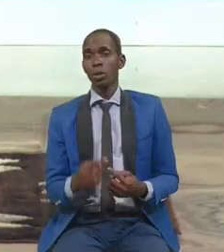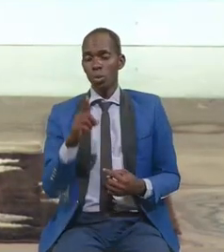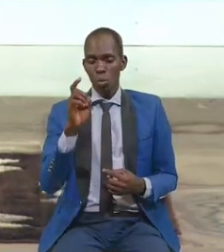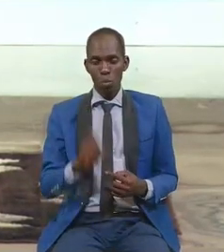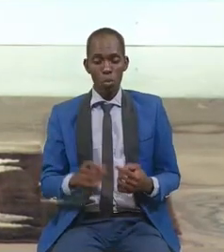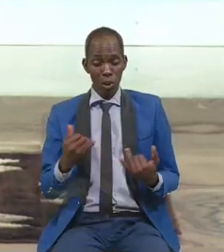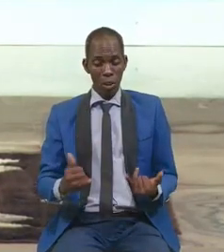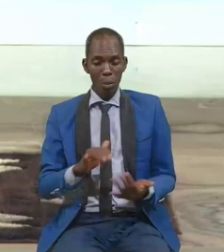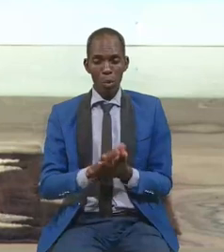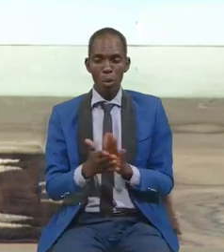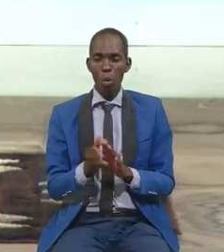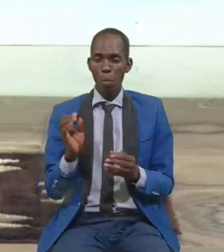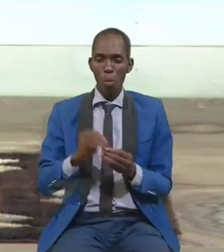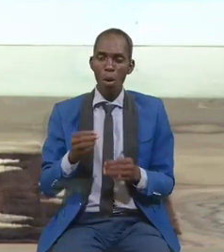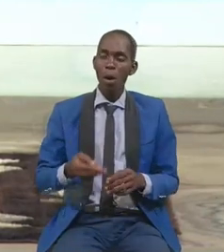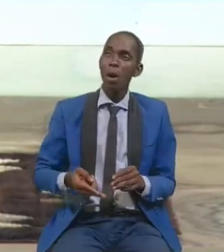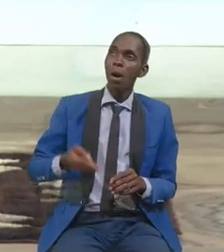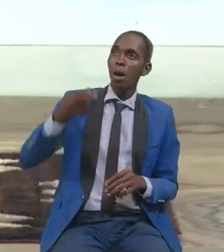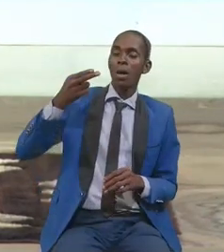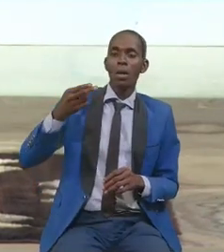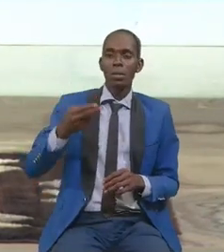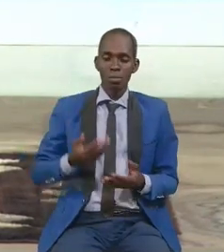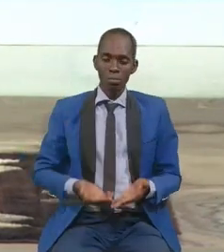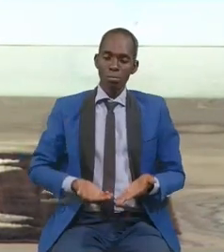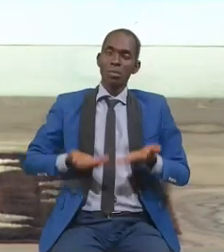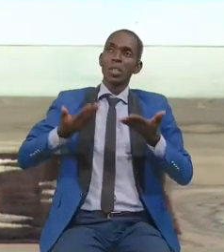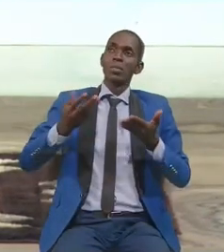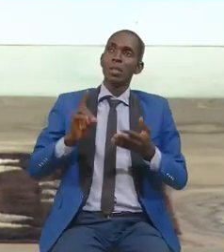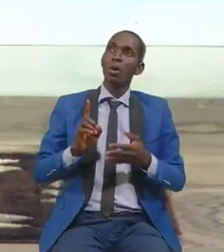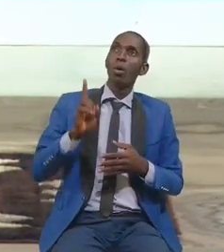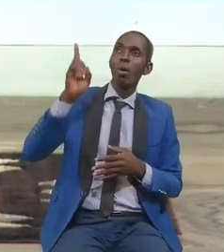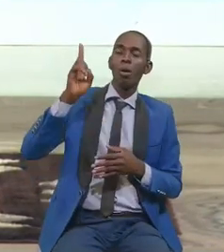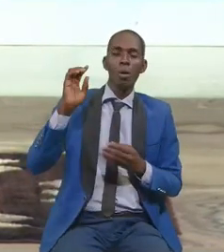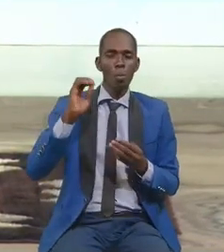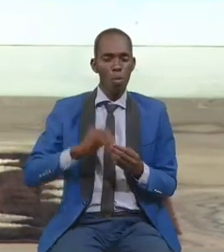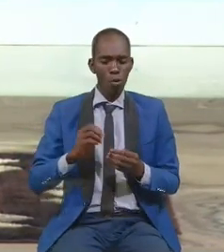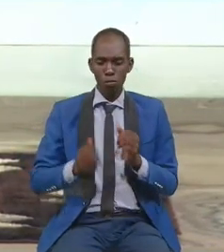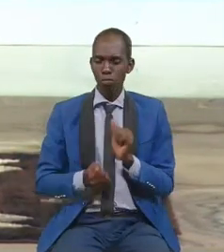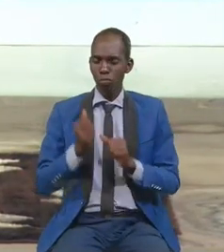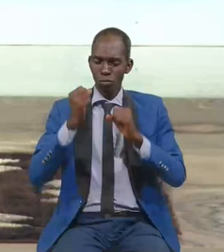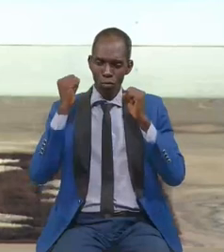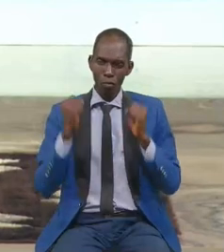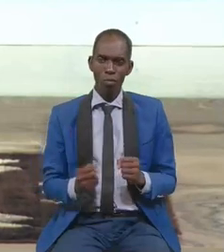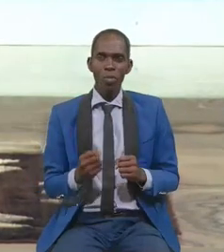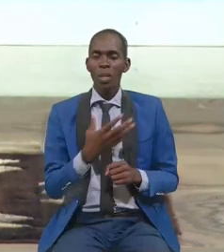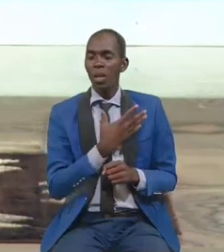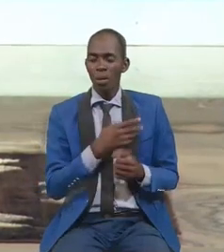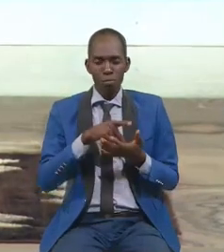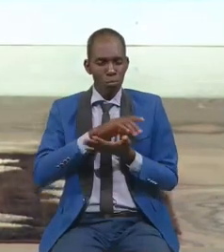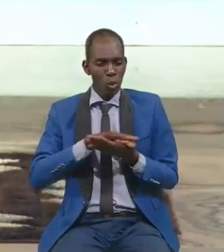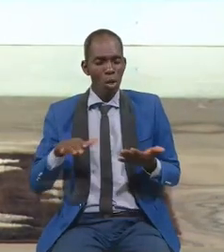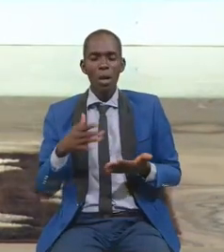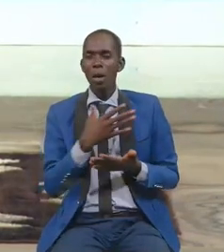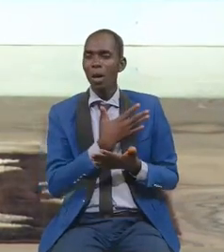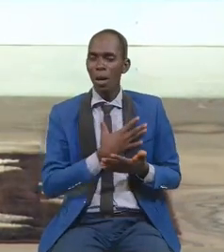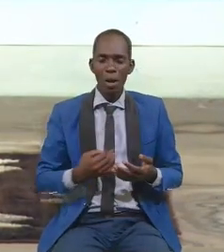élevé. Alors devenir meilleur, plus fort dans le Seigneur. Plus pur et plus blanc que la neige. Ce